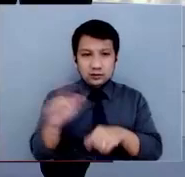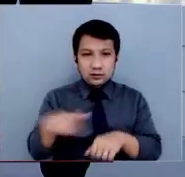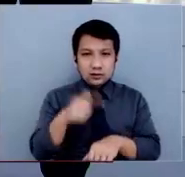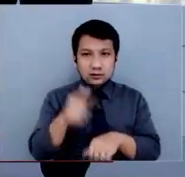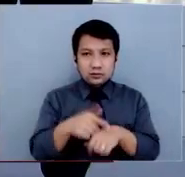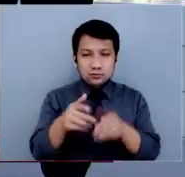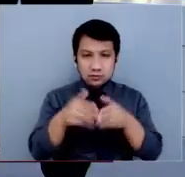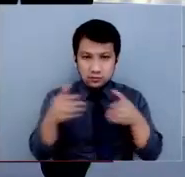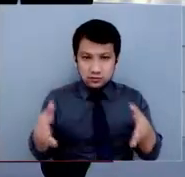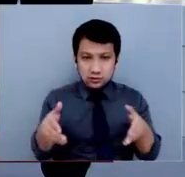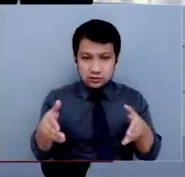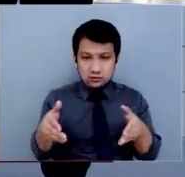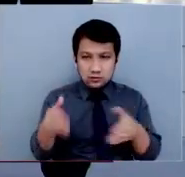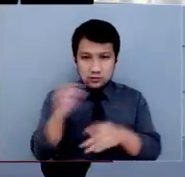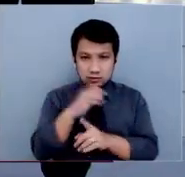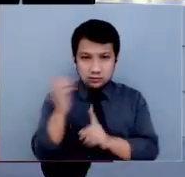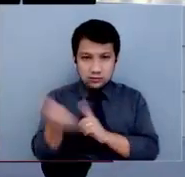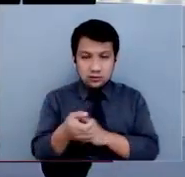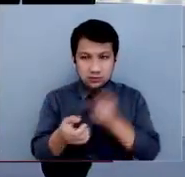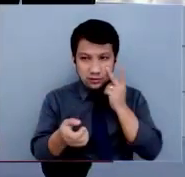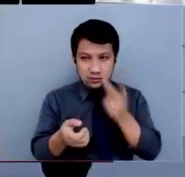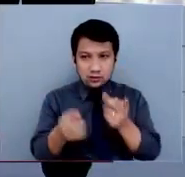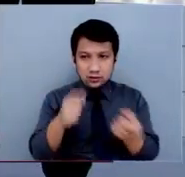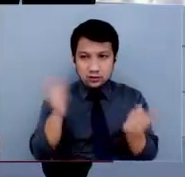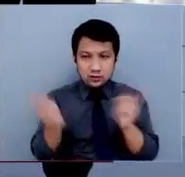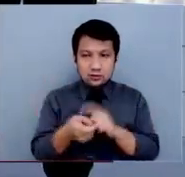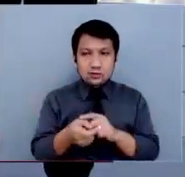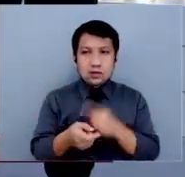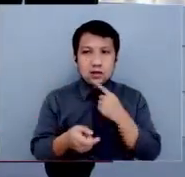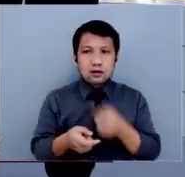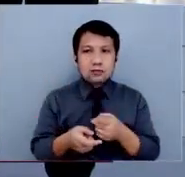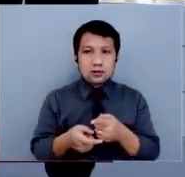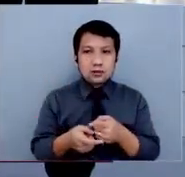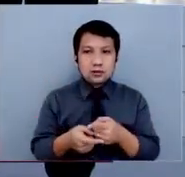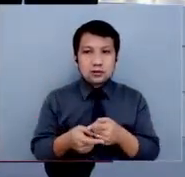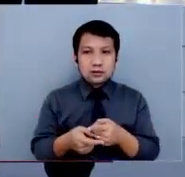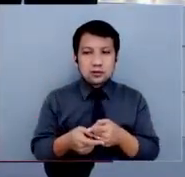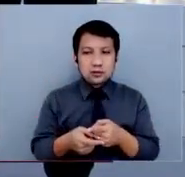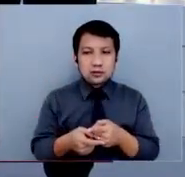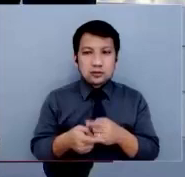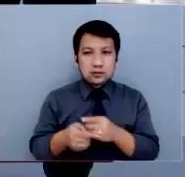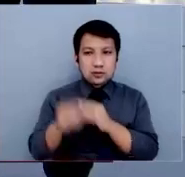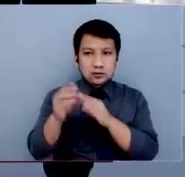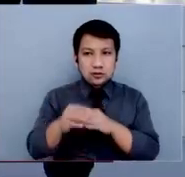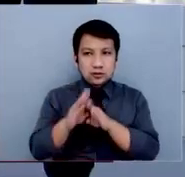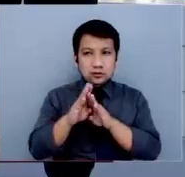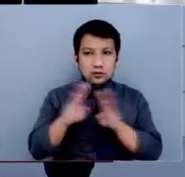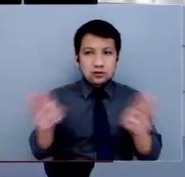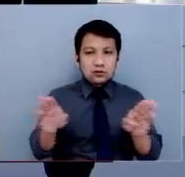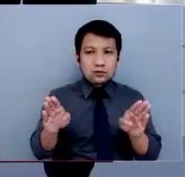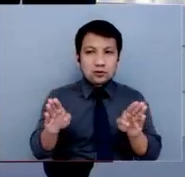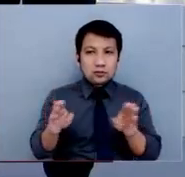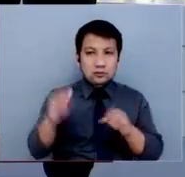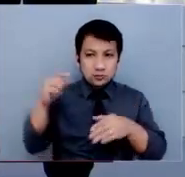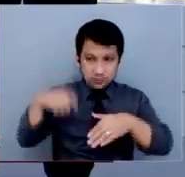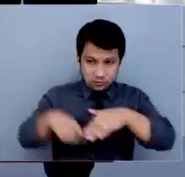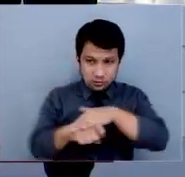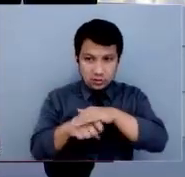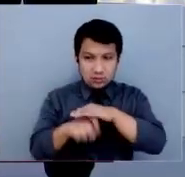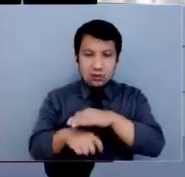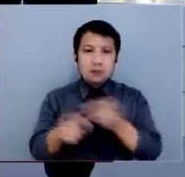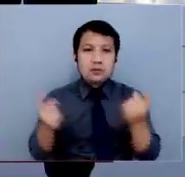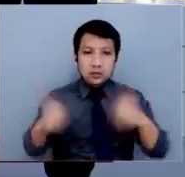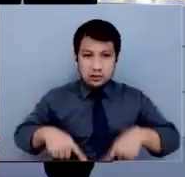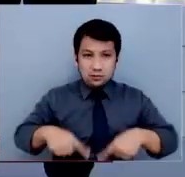bahagi ng kalikasan ang nasisira. Ang isang bundok o burol, maaaring maging isang malalim na hukay na lamang matapos